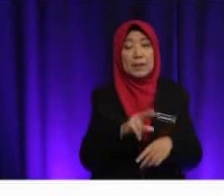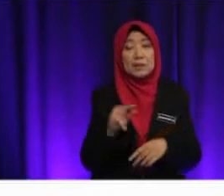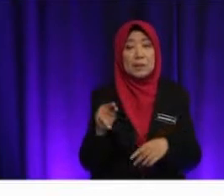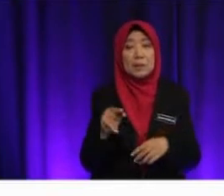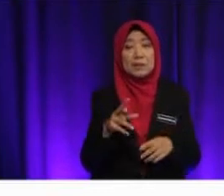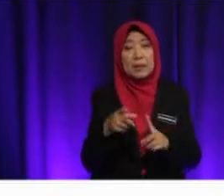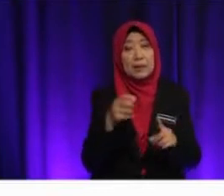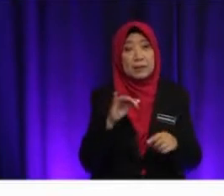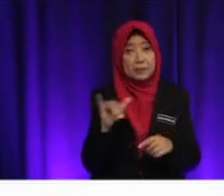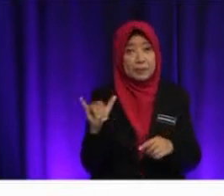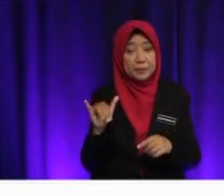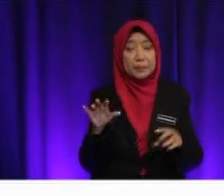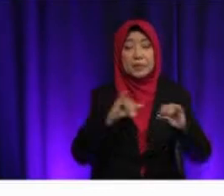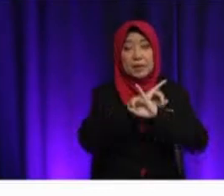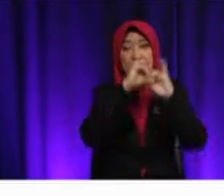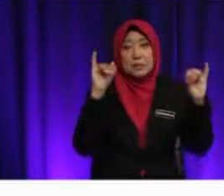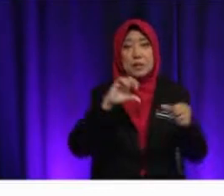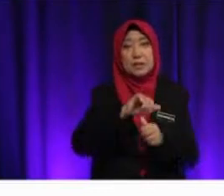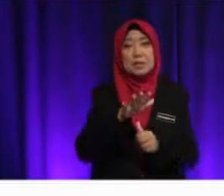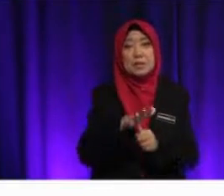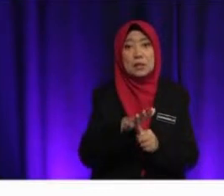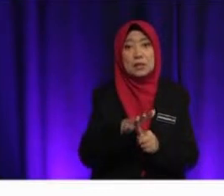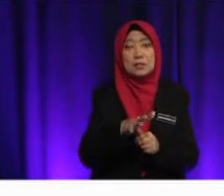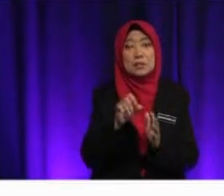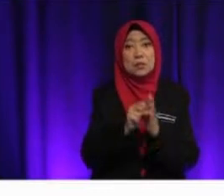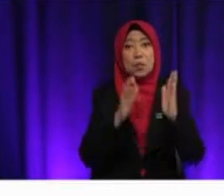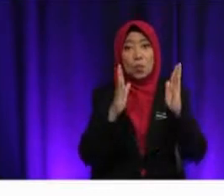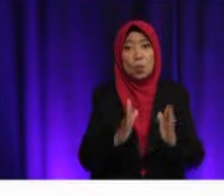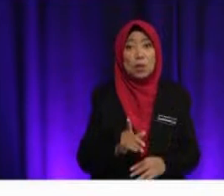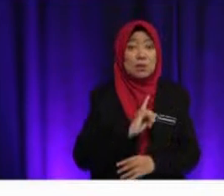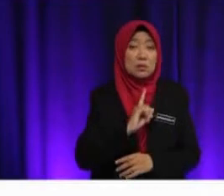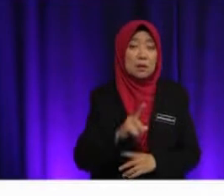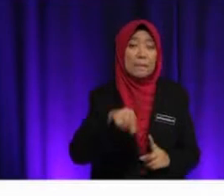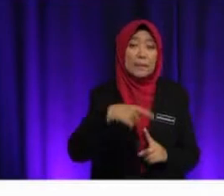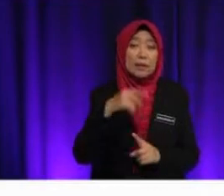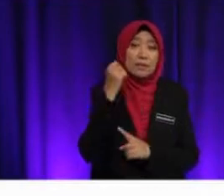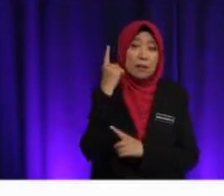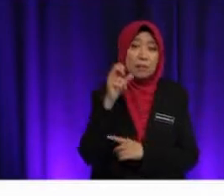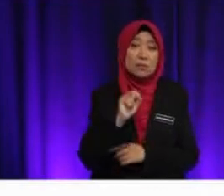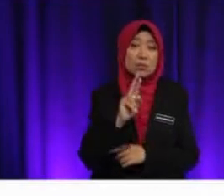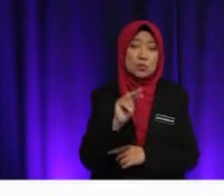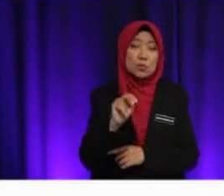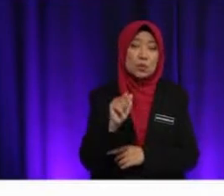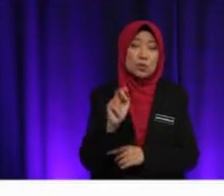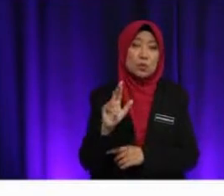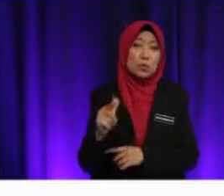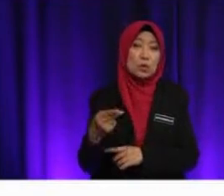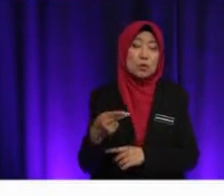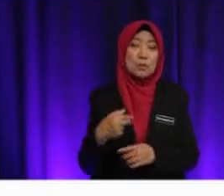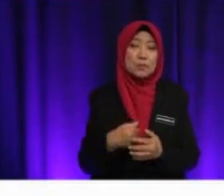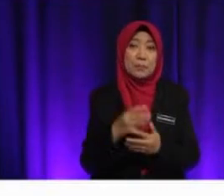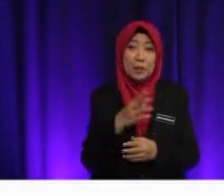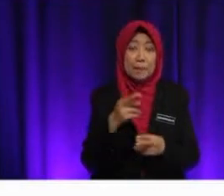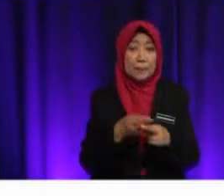Yang keenam, menerangkan kesan pada diri seorang mukmin apabila memahami sunnatullah. Dan yang ketujuh,